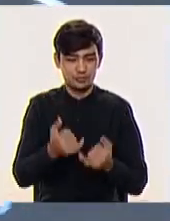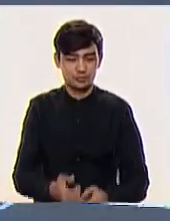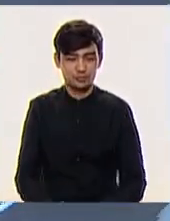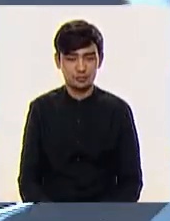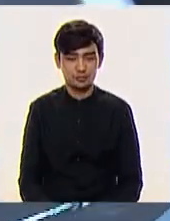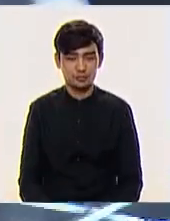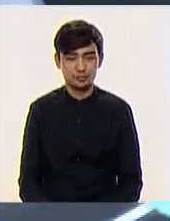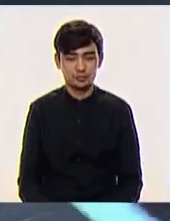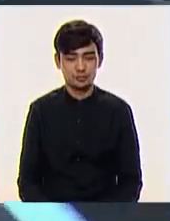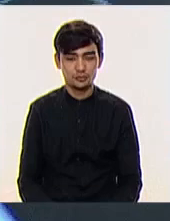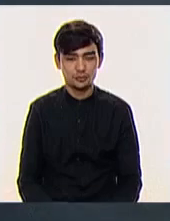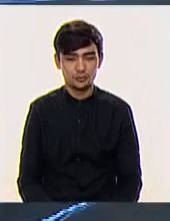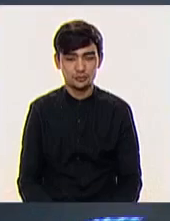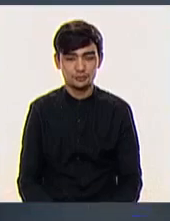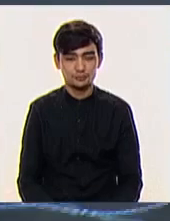сейчас.